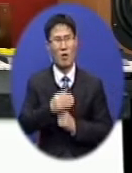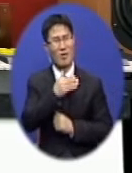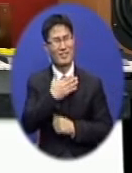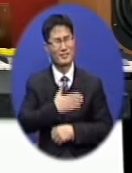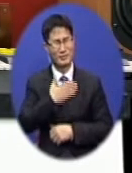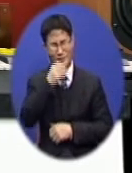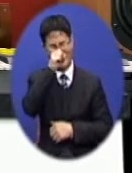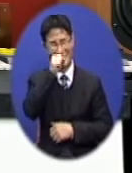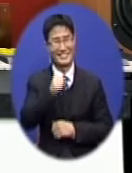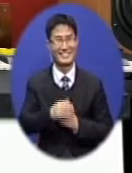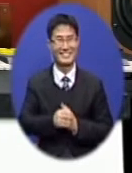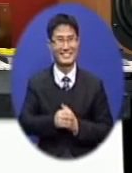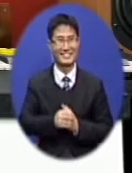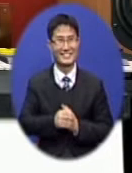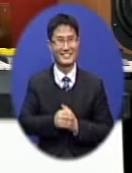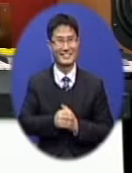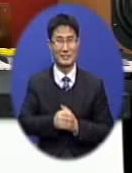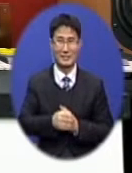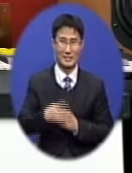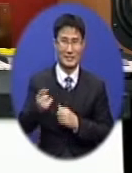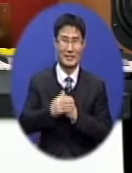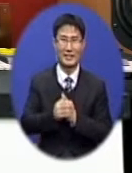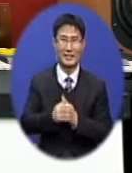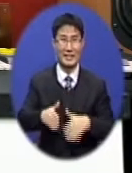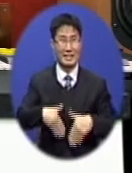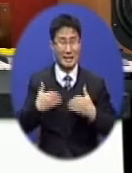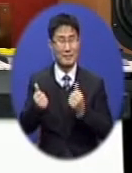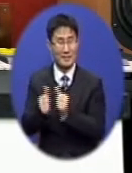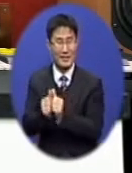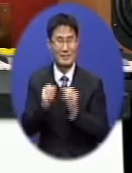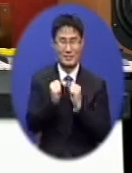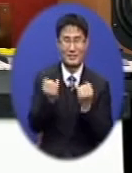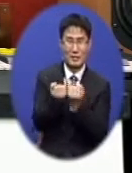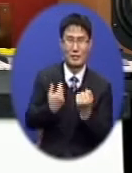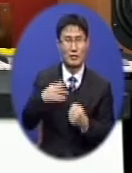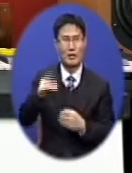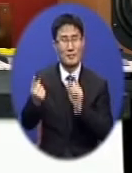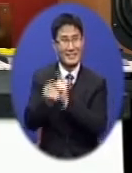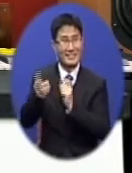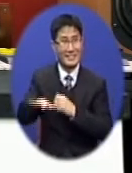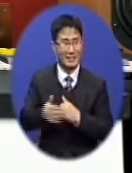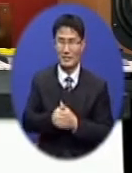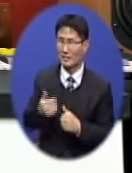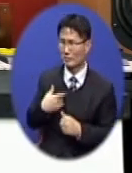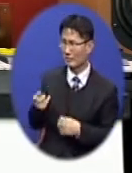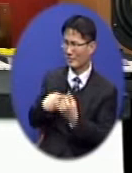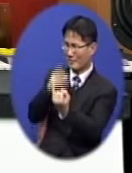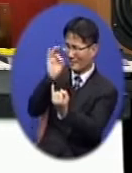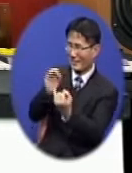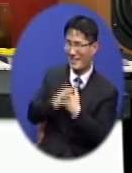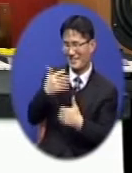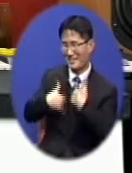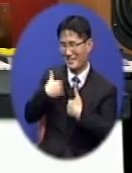기분 좋다. 어. 우리 김혜영 씨하고 남남북녀로 만났거든요. 오늘 첫 만남인데. 네, 아유, 네. 저도 김혜영 씨 보니까